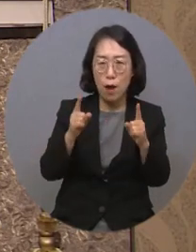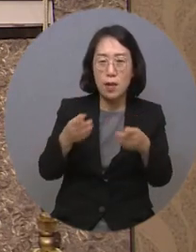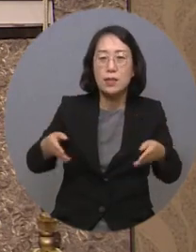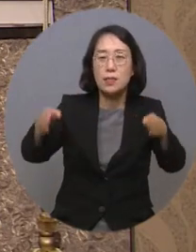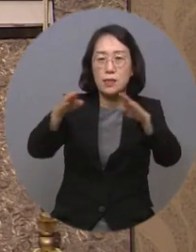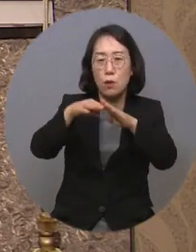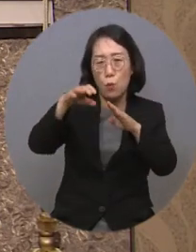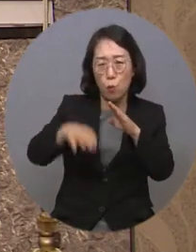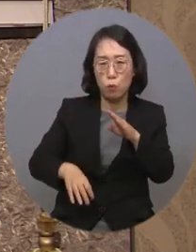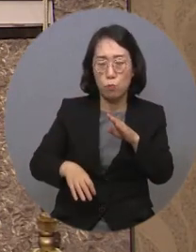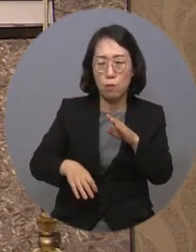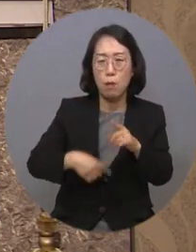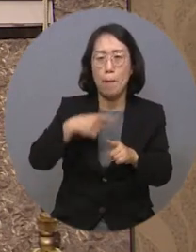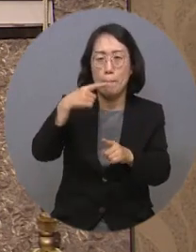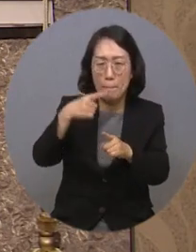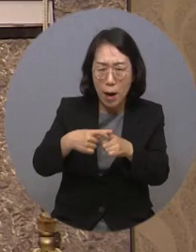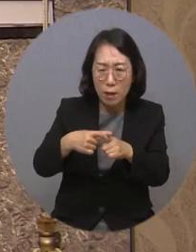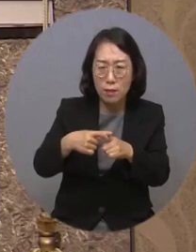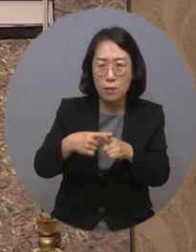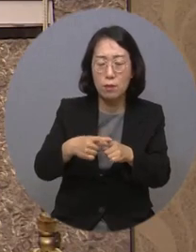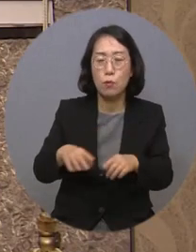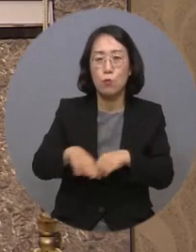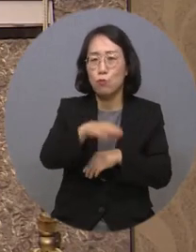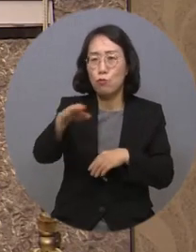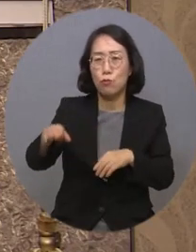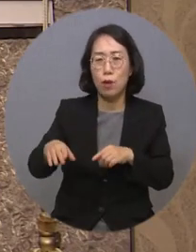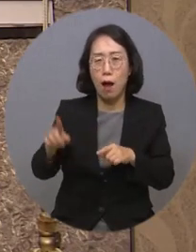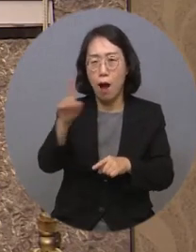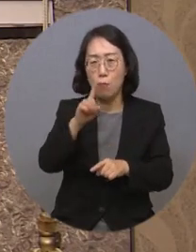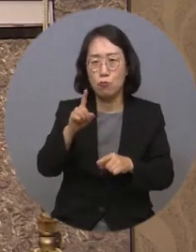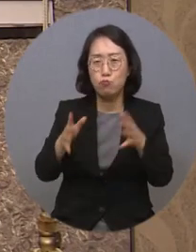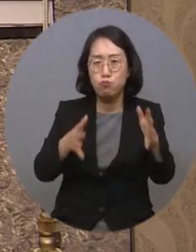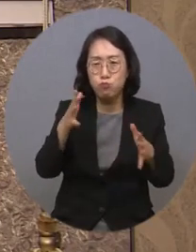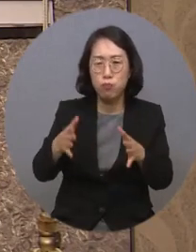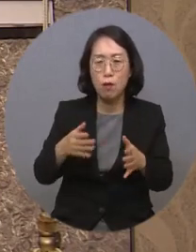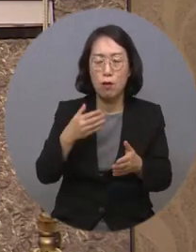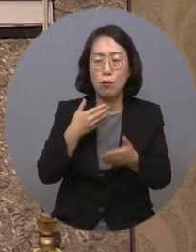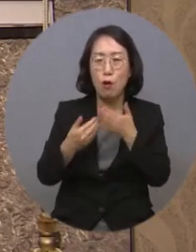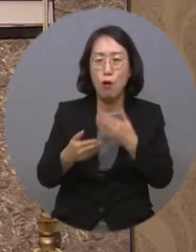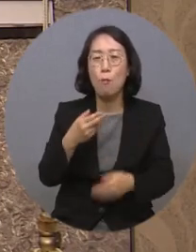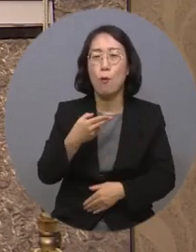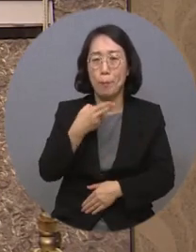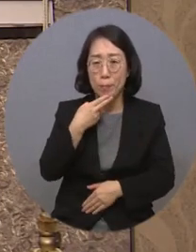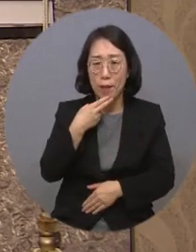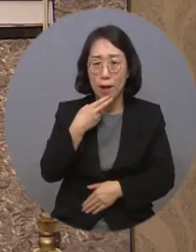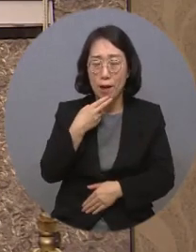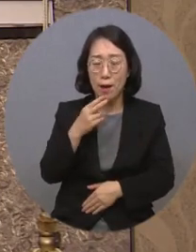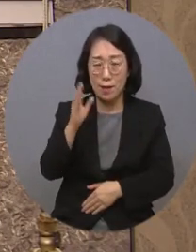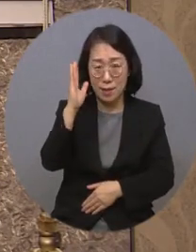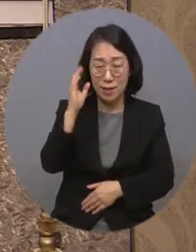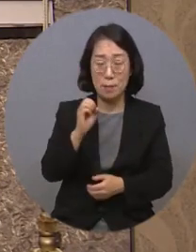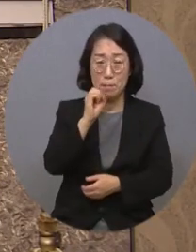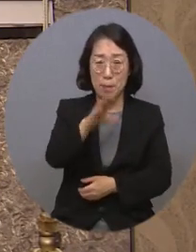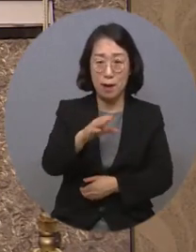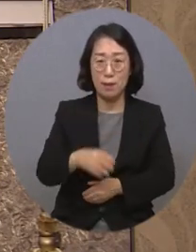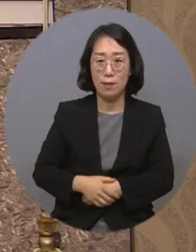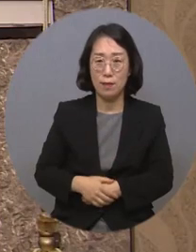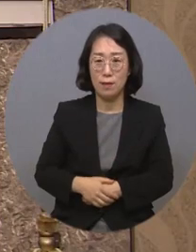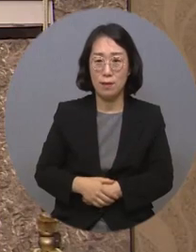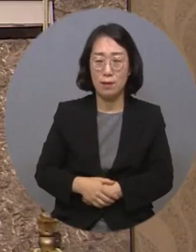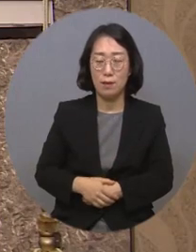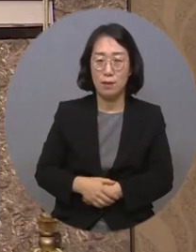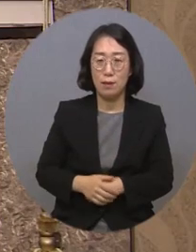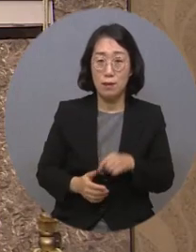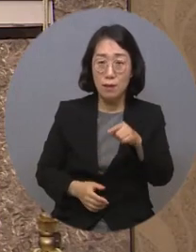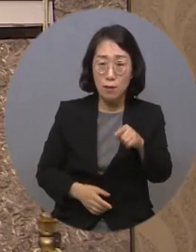이렇게 됐다. 그래서 저희는 아무것도 지금 해본 것이 없다. 그렇게 이야기를 이제 드렸죠. 그랬더니 네. 그 사장님이 이건